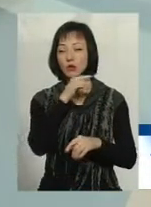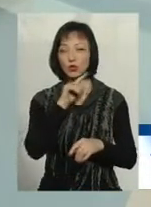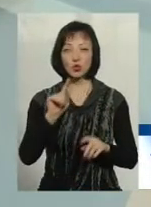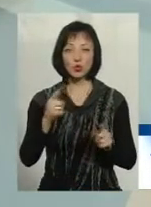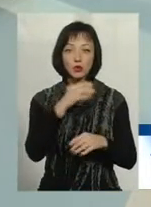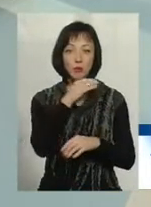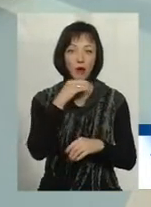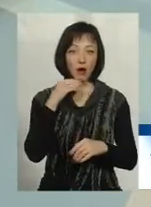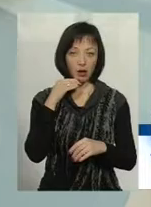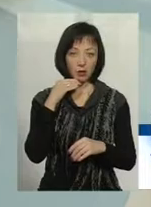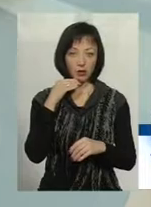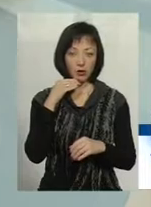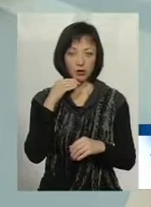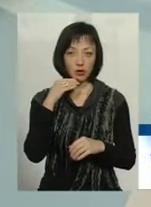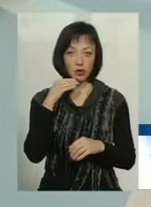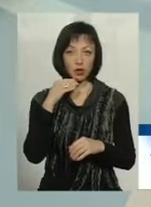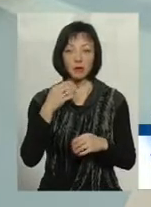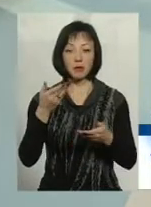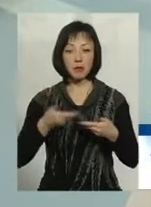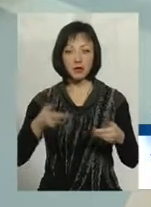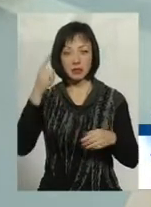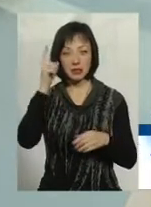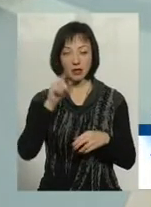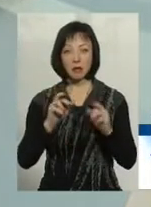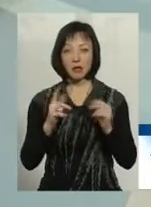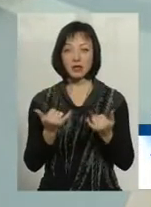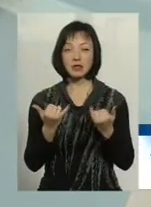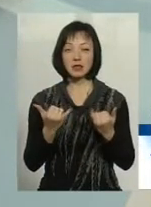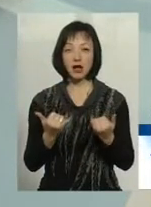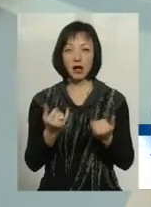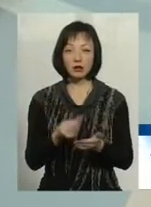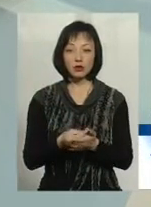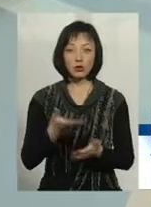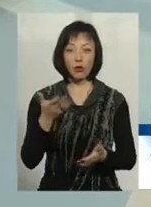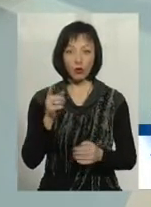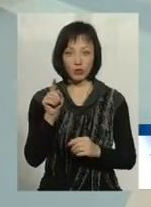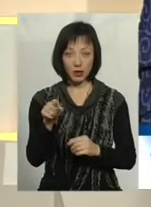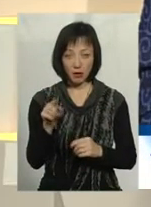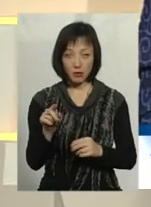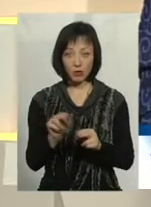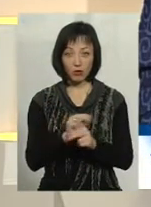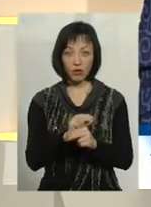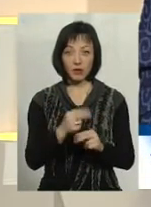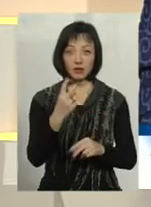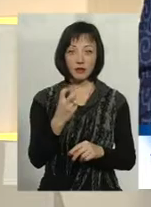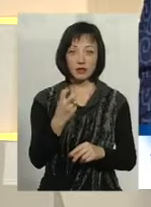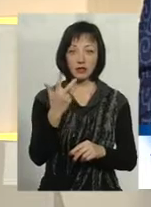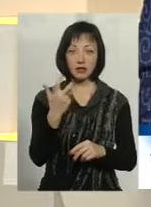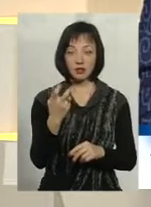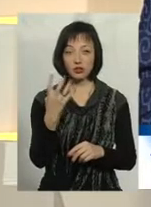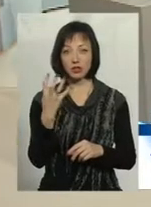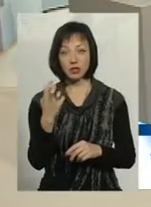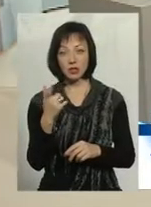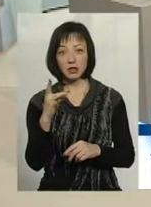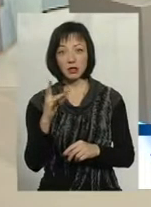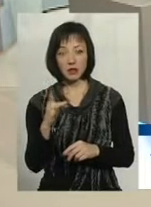Кому? Ми вас чуємо, говоріть. Мене звати Наталія Хмельницький. І дуже приємно. Мене таке питання, чому одних